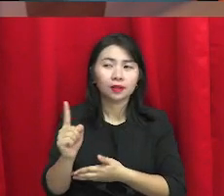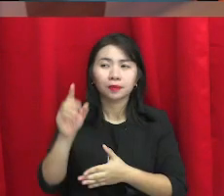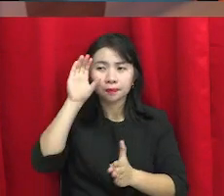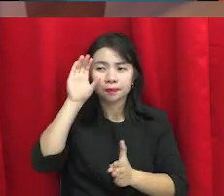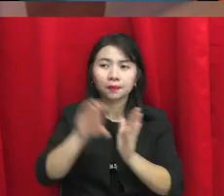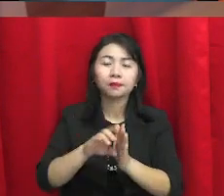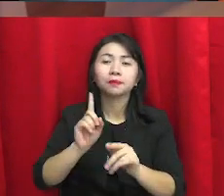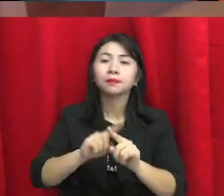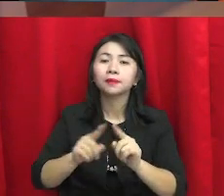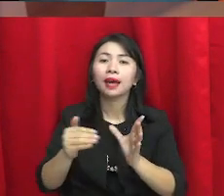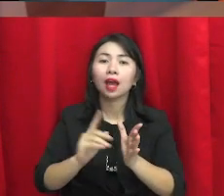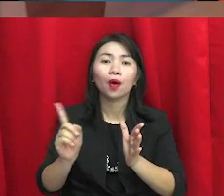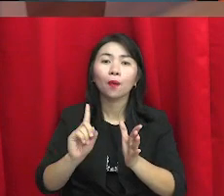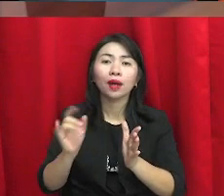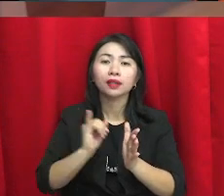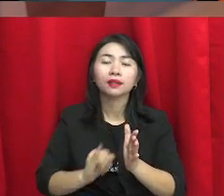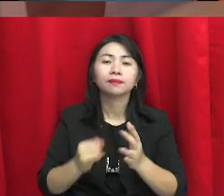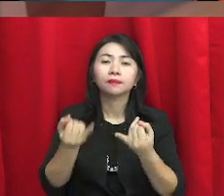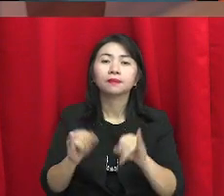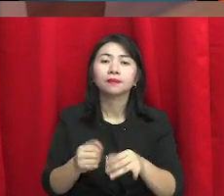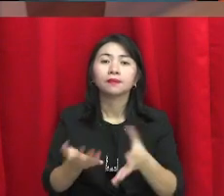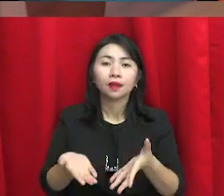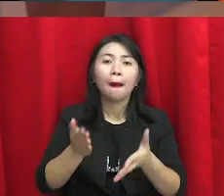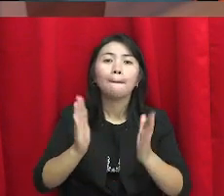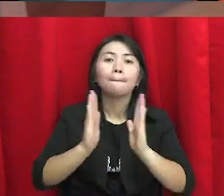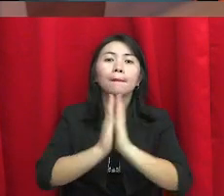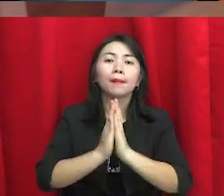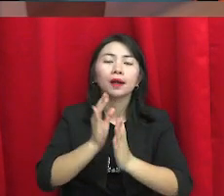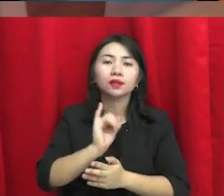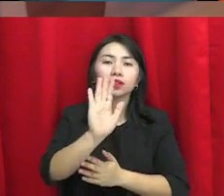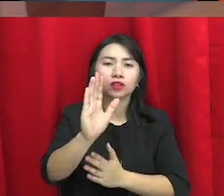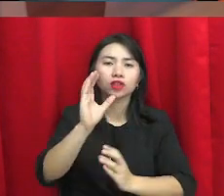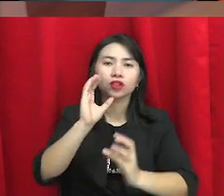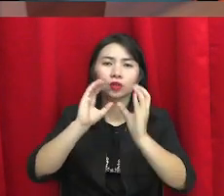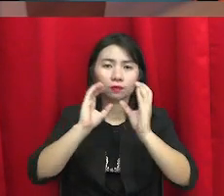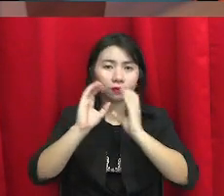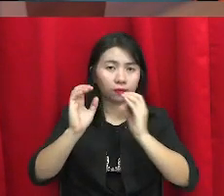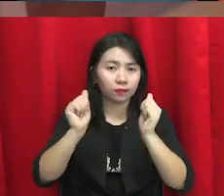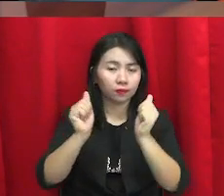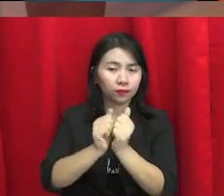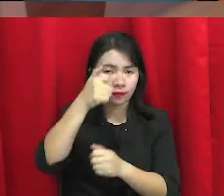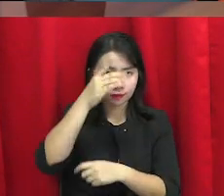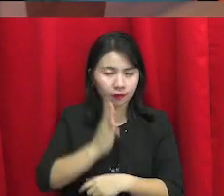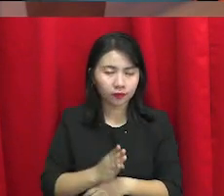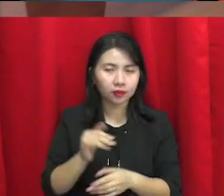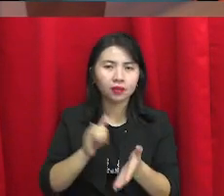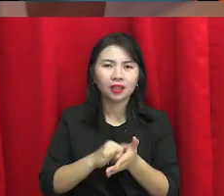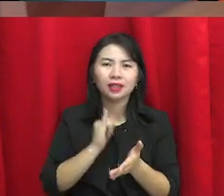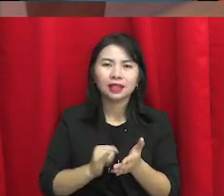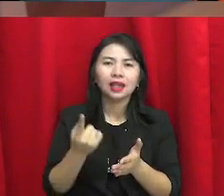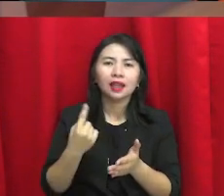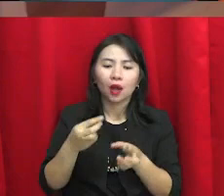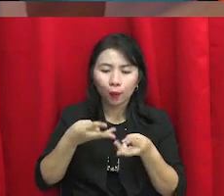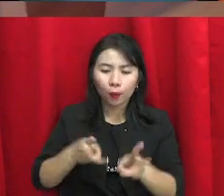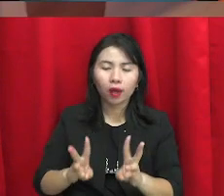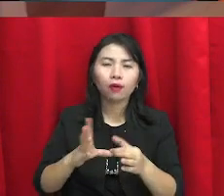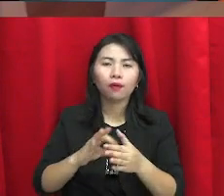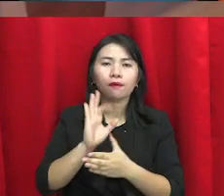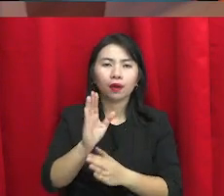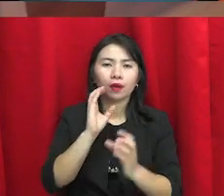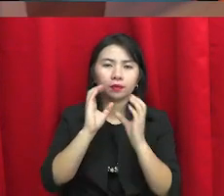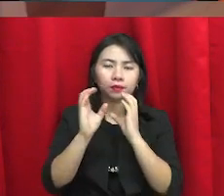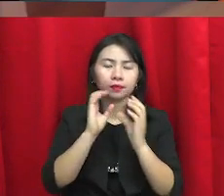point here is prayer is your conversation, your communication with God. It's the art of your communication with